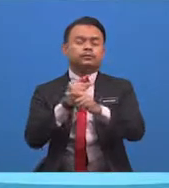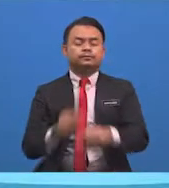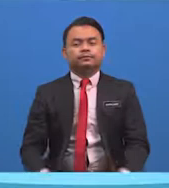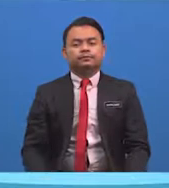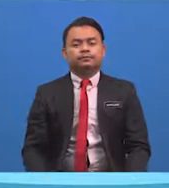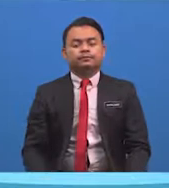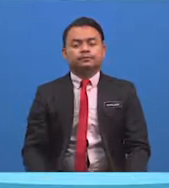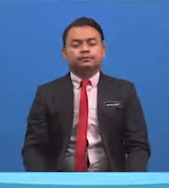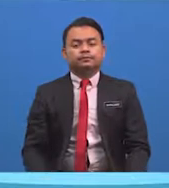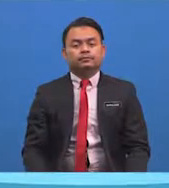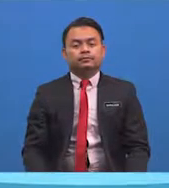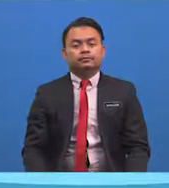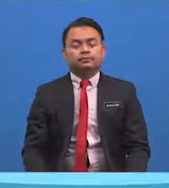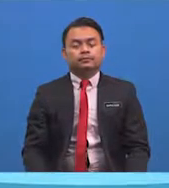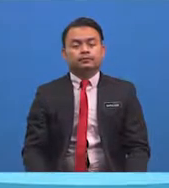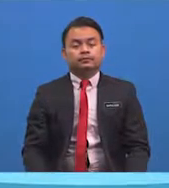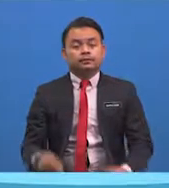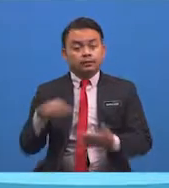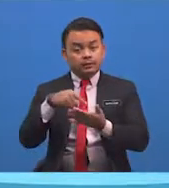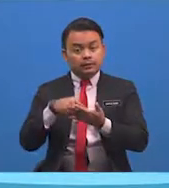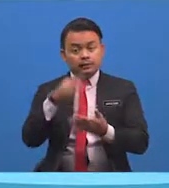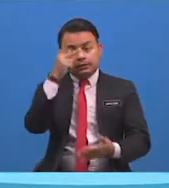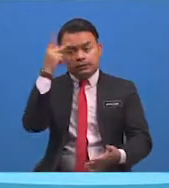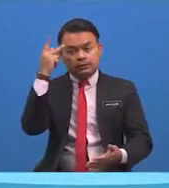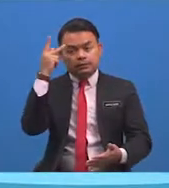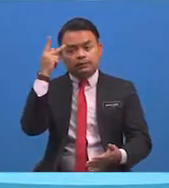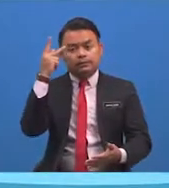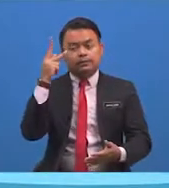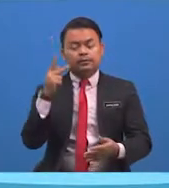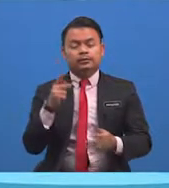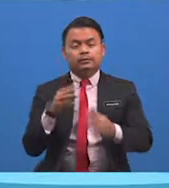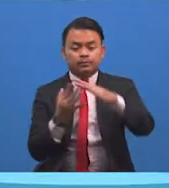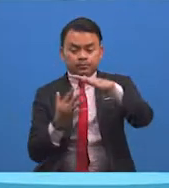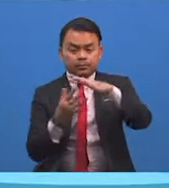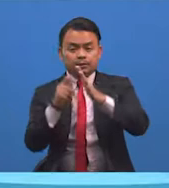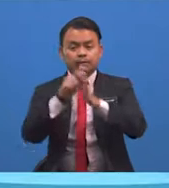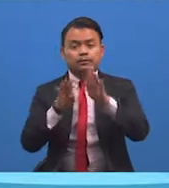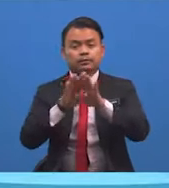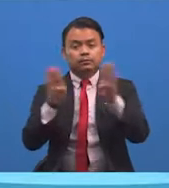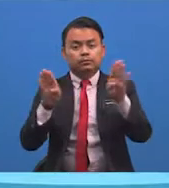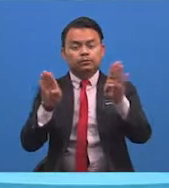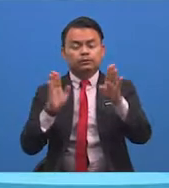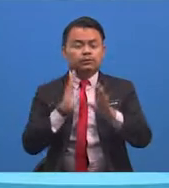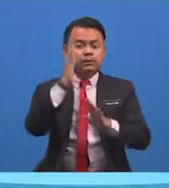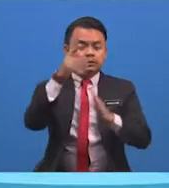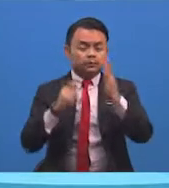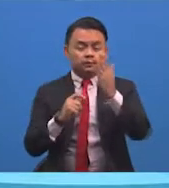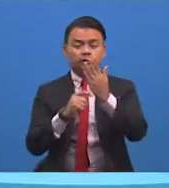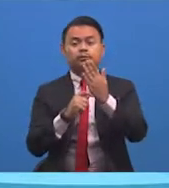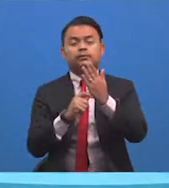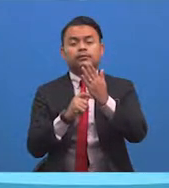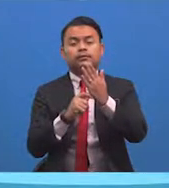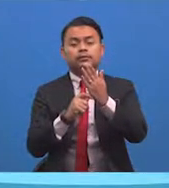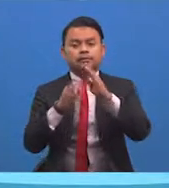Hal ini kerana pembakaran terbuka akan menambahkan lagi pembebasan gas karbon dioksida